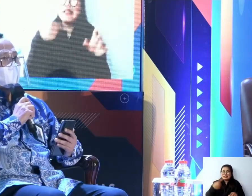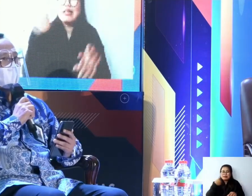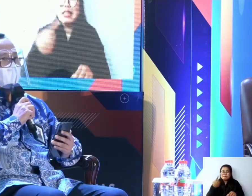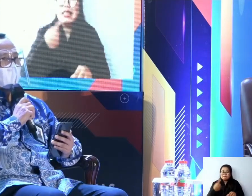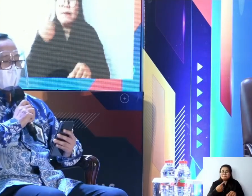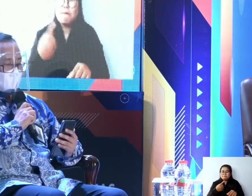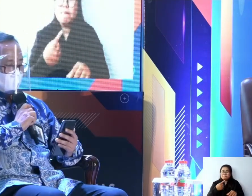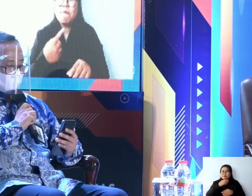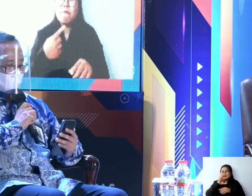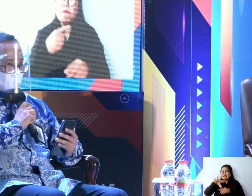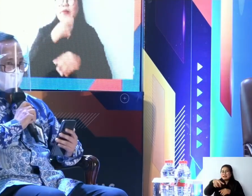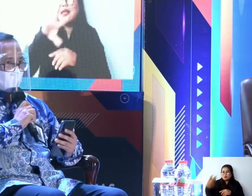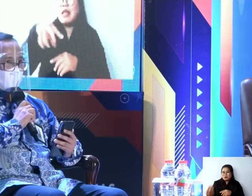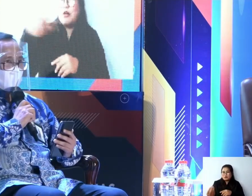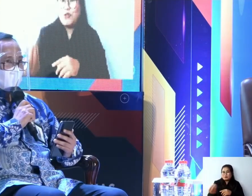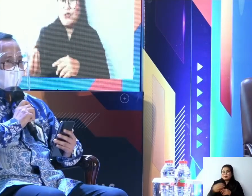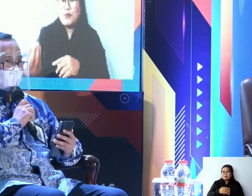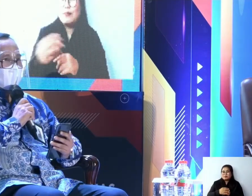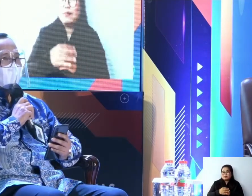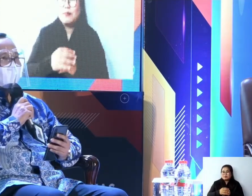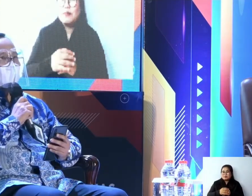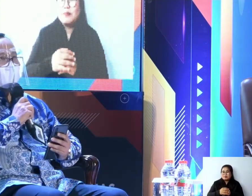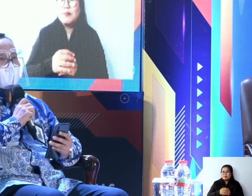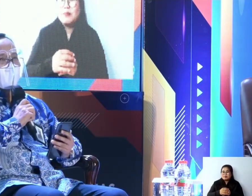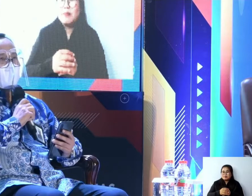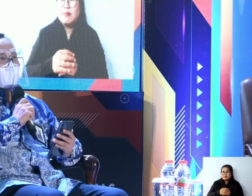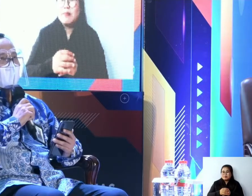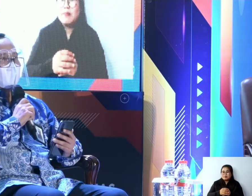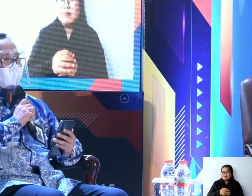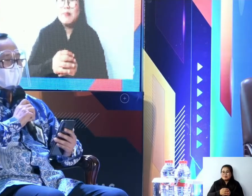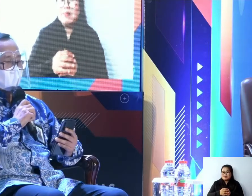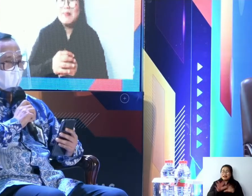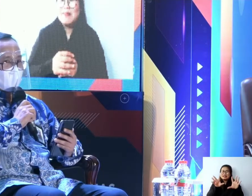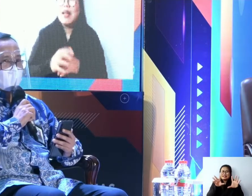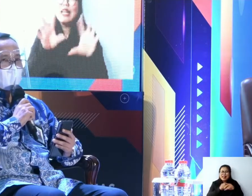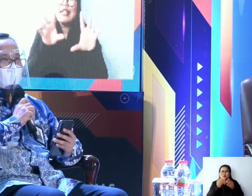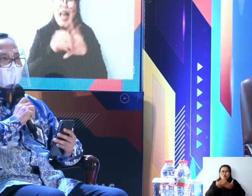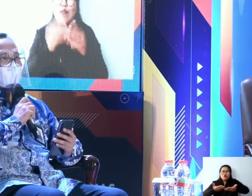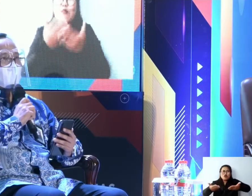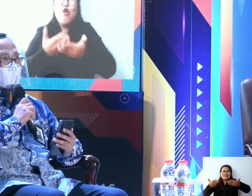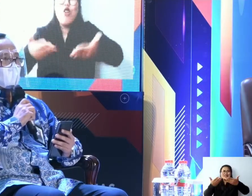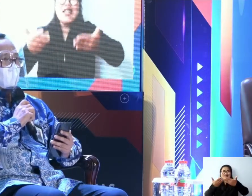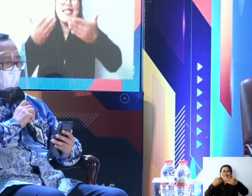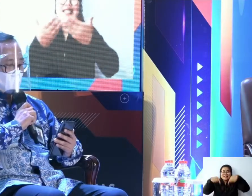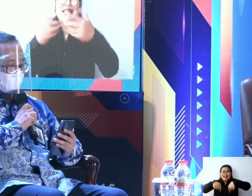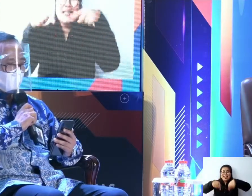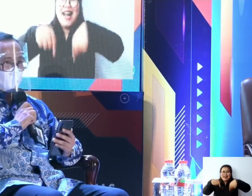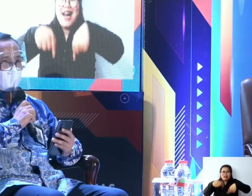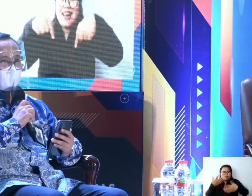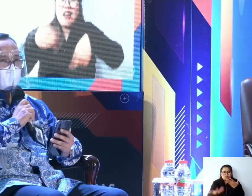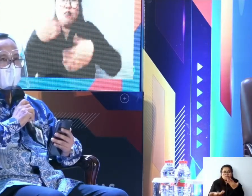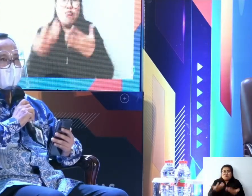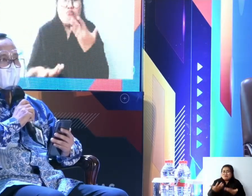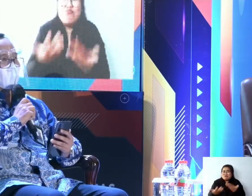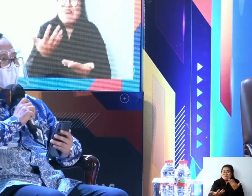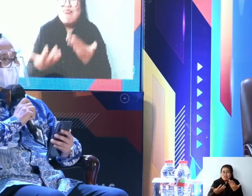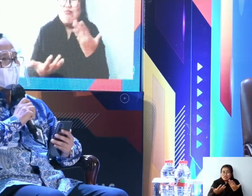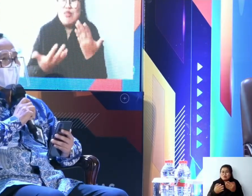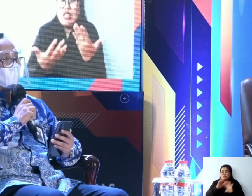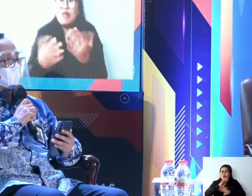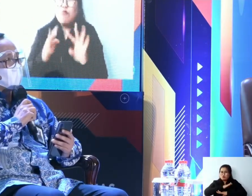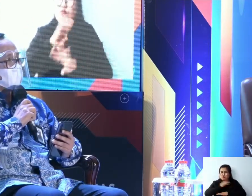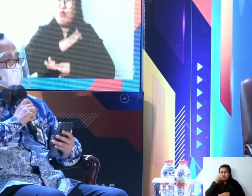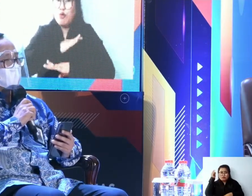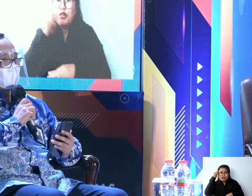dan dalam kondisi sekarang ini mungkin perlu di pikirkan atau